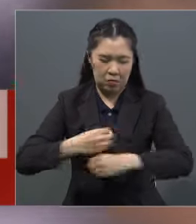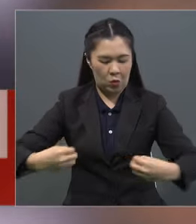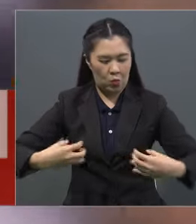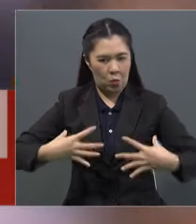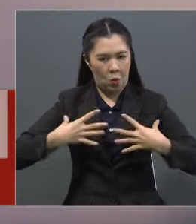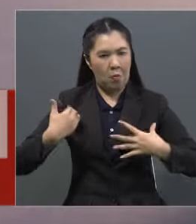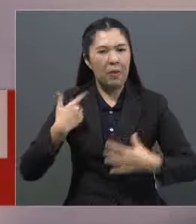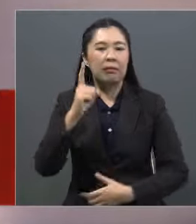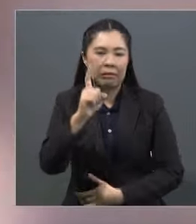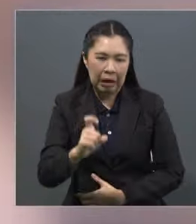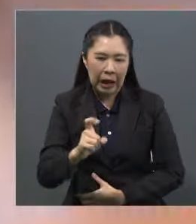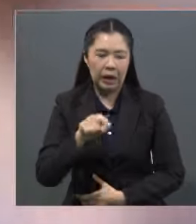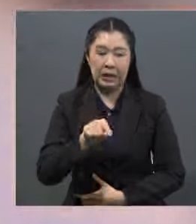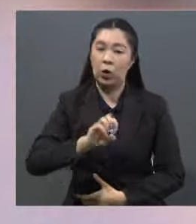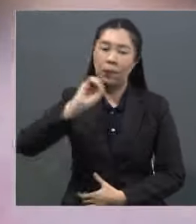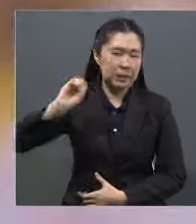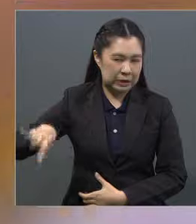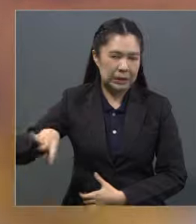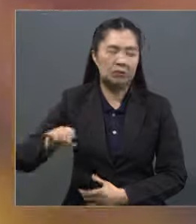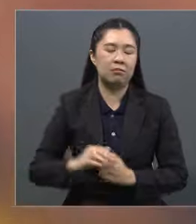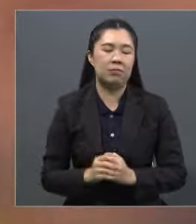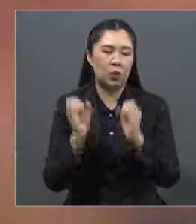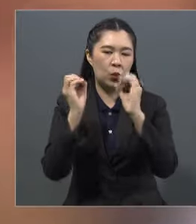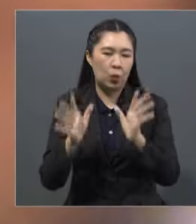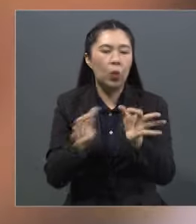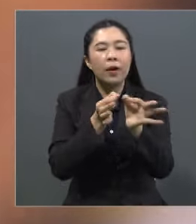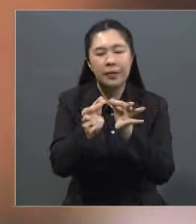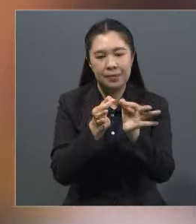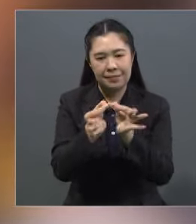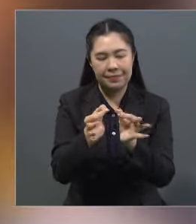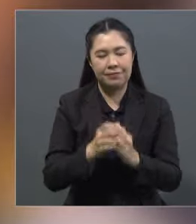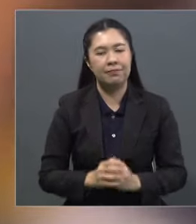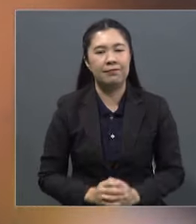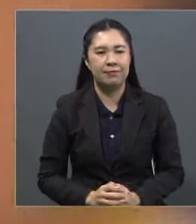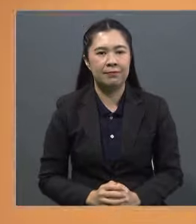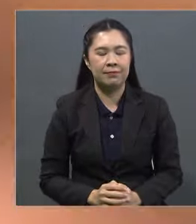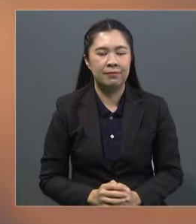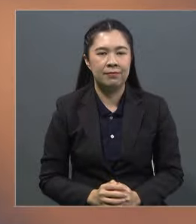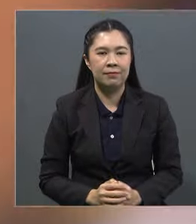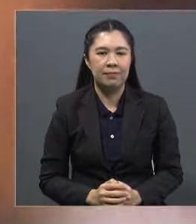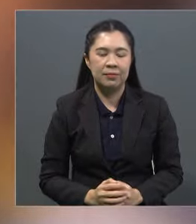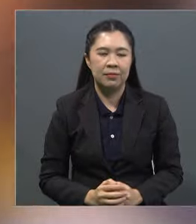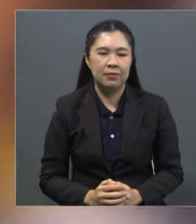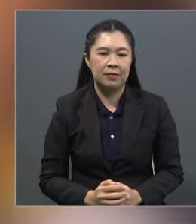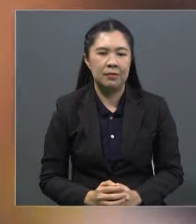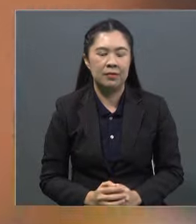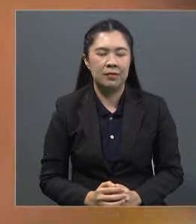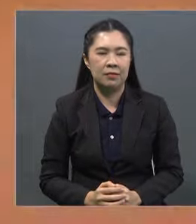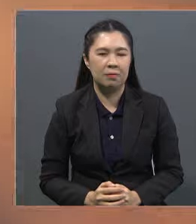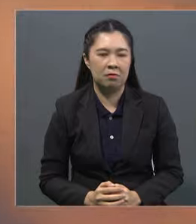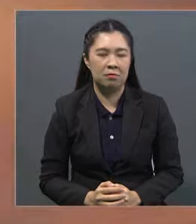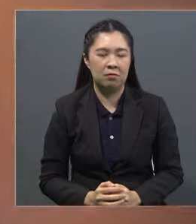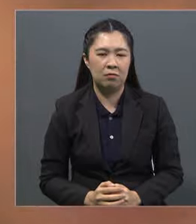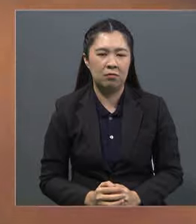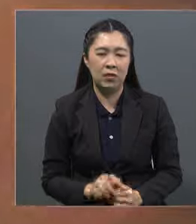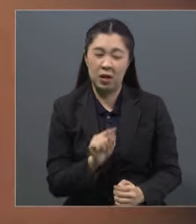ได้ต้องเอาไปทิ้งนะอันนี้คุณครูบอกเด็กครับ มันดีไหมลู